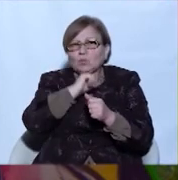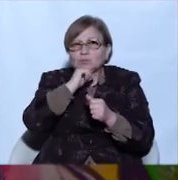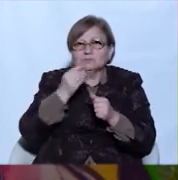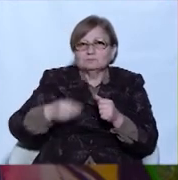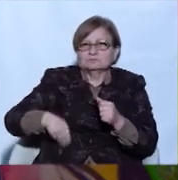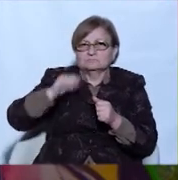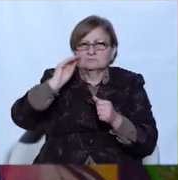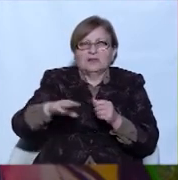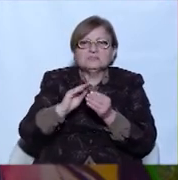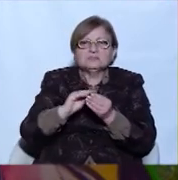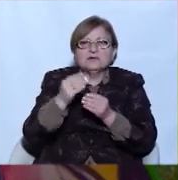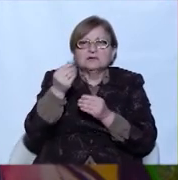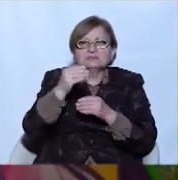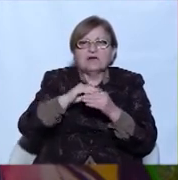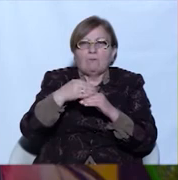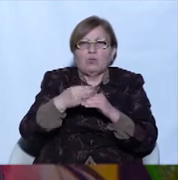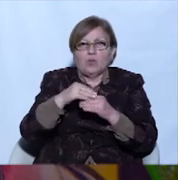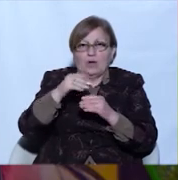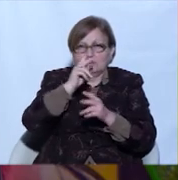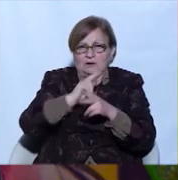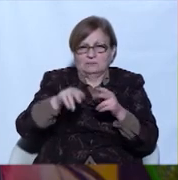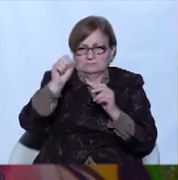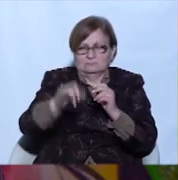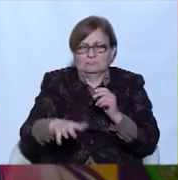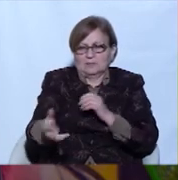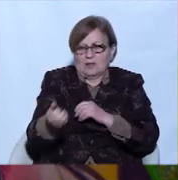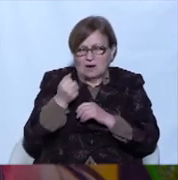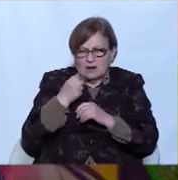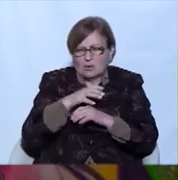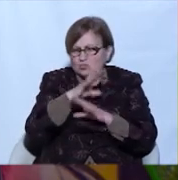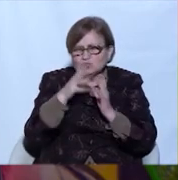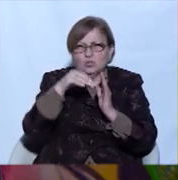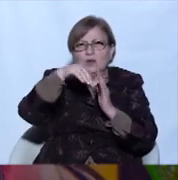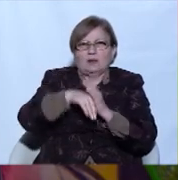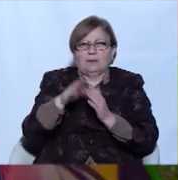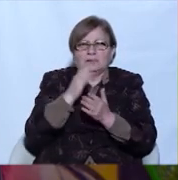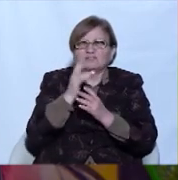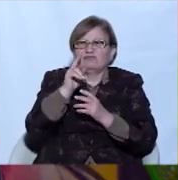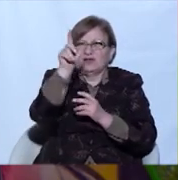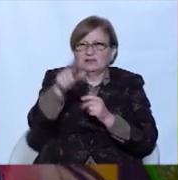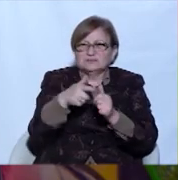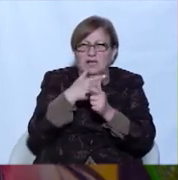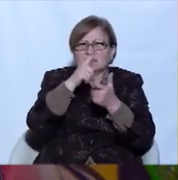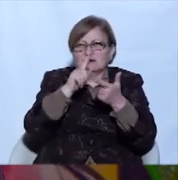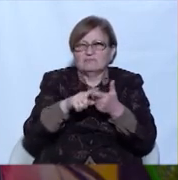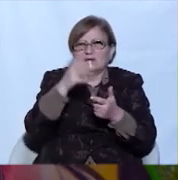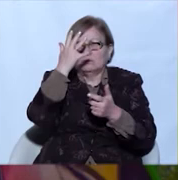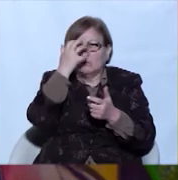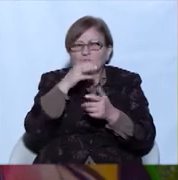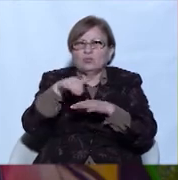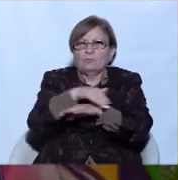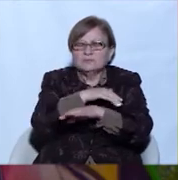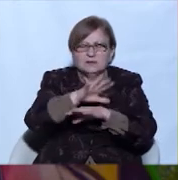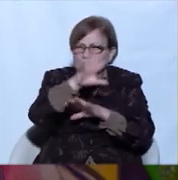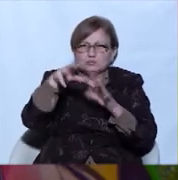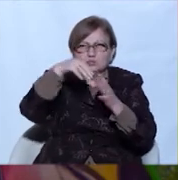და იმ საფულეში ყველაფერი წერია ამ ქურდის შესახებ საბუთებიც იქ არის ფოტო რამდენიმეც აქ არის და